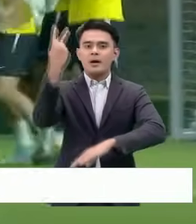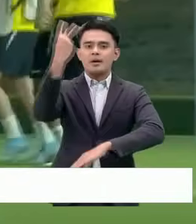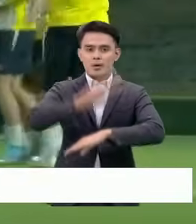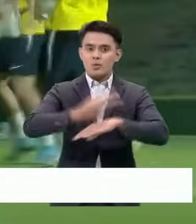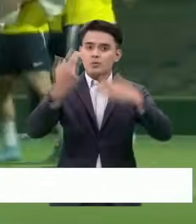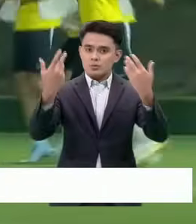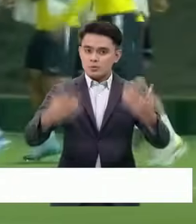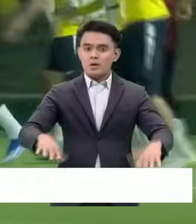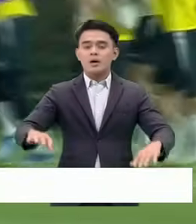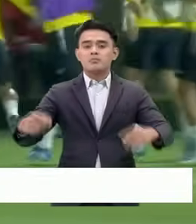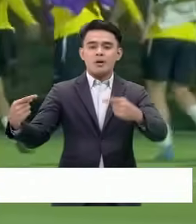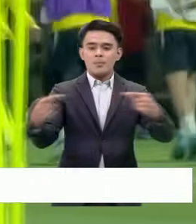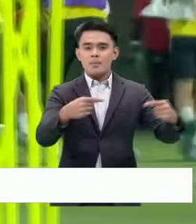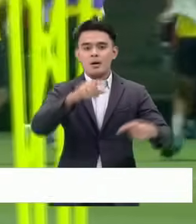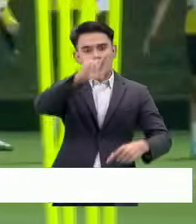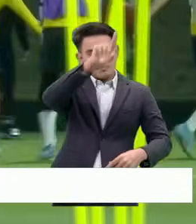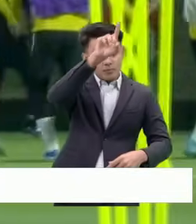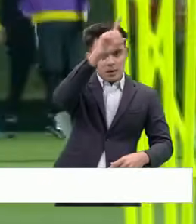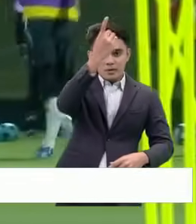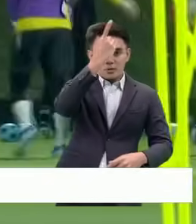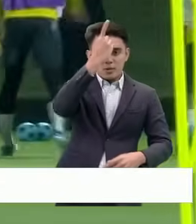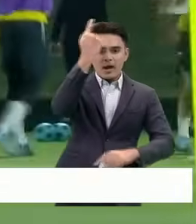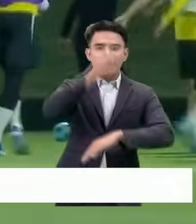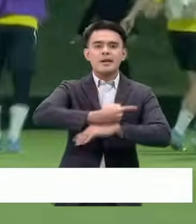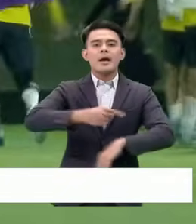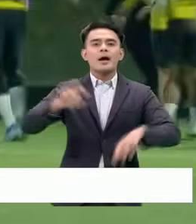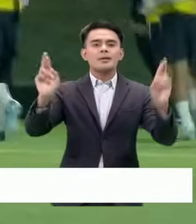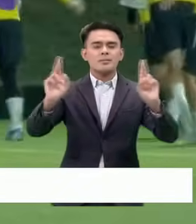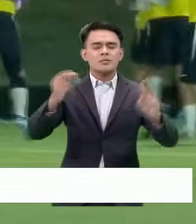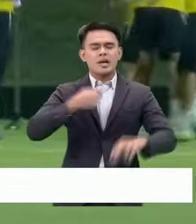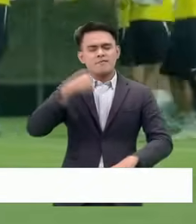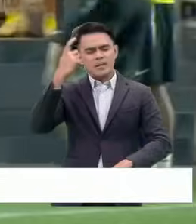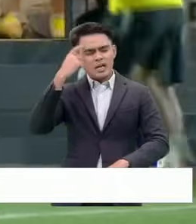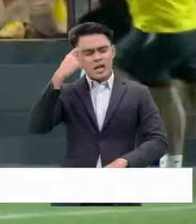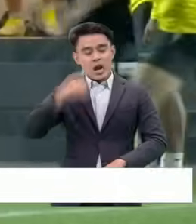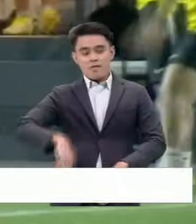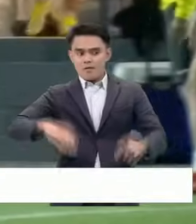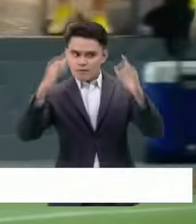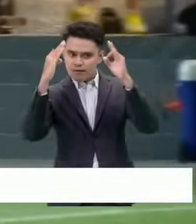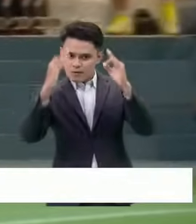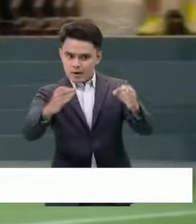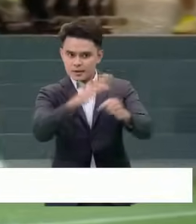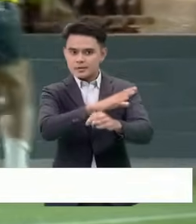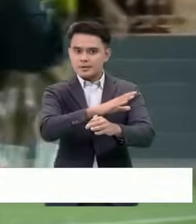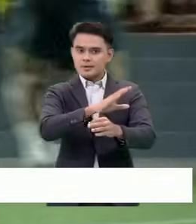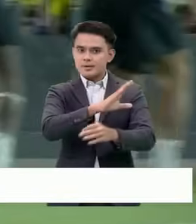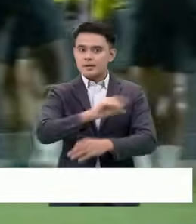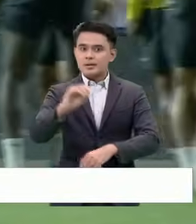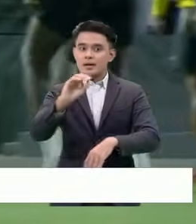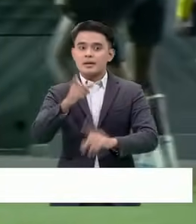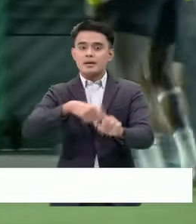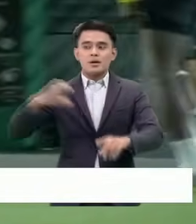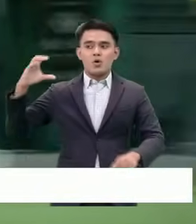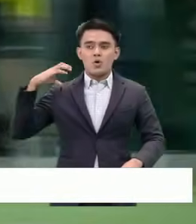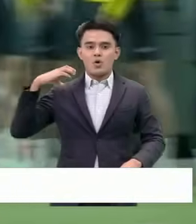selepas an Jordan pada Rabu di mana saya menjangkakan fokus dan tumpuan julatih Kim